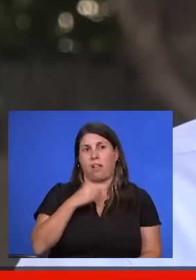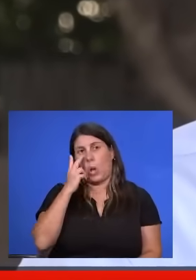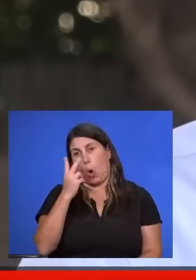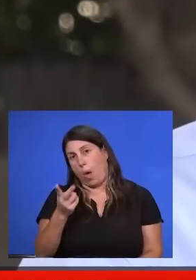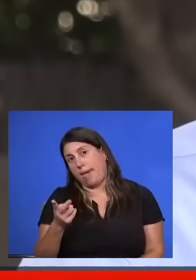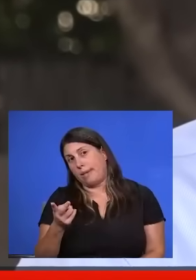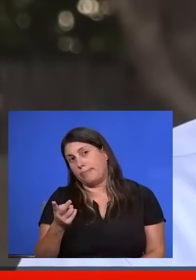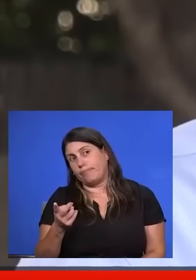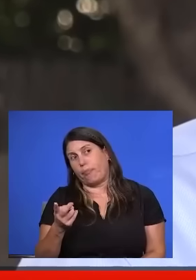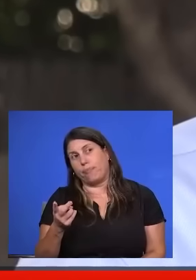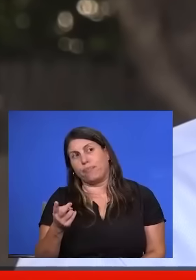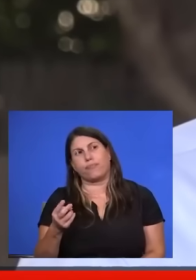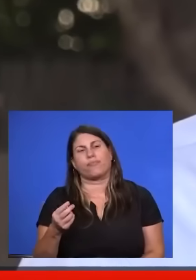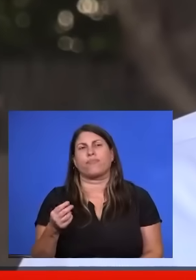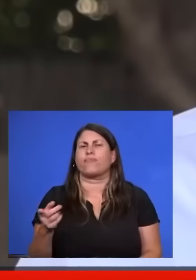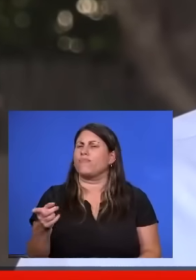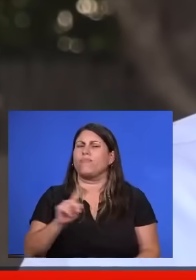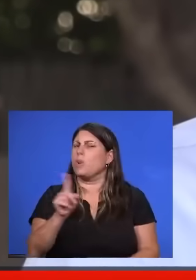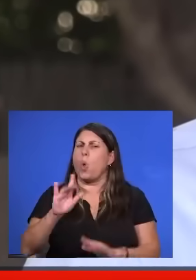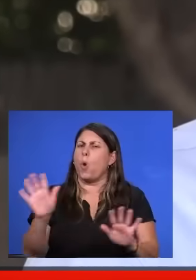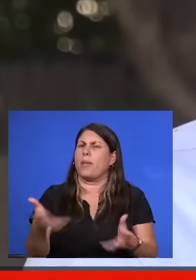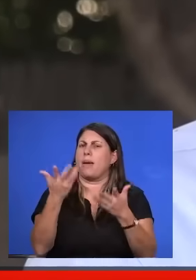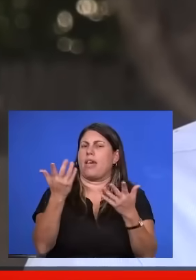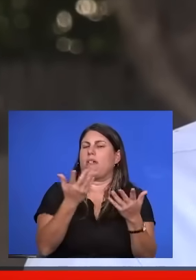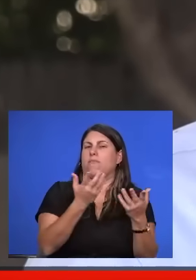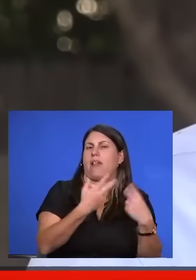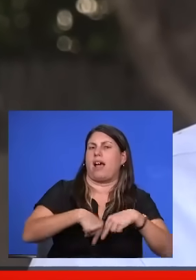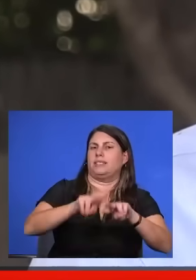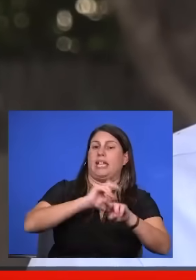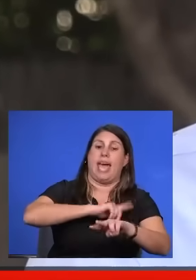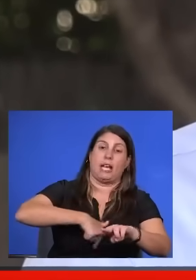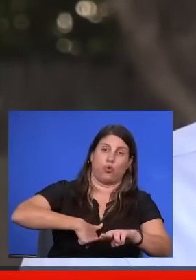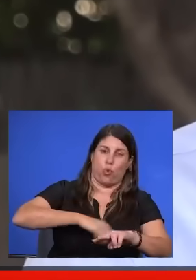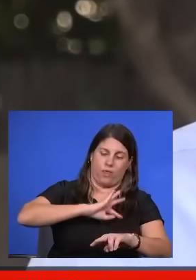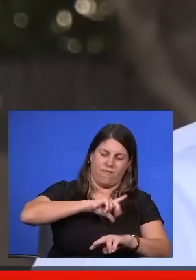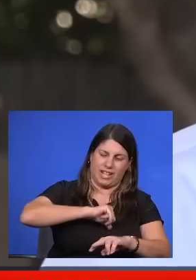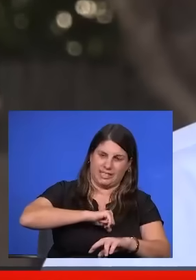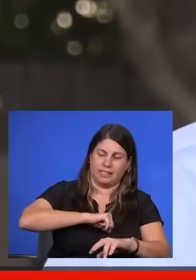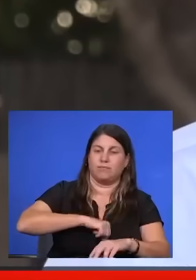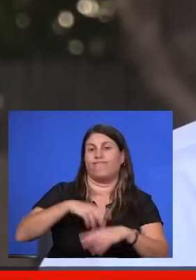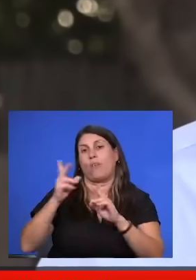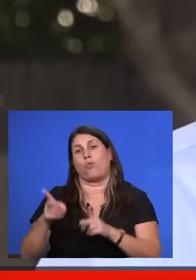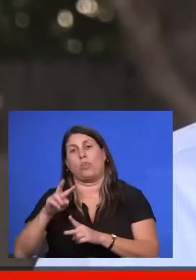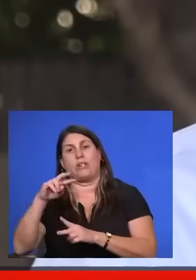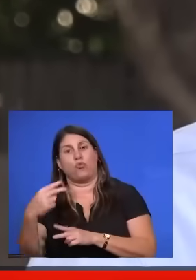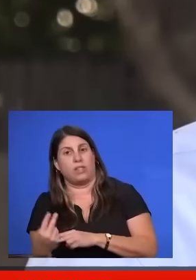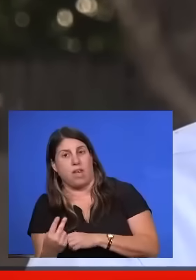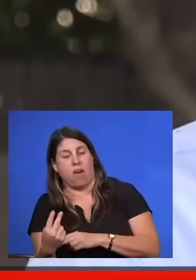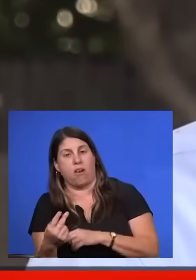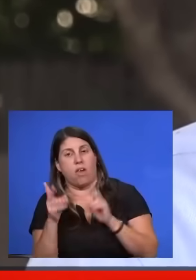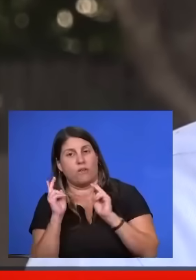שהיא לא תמהר להחזיר את הרשות. אפשרות שנייה היא אפשרות של